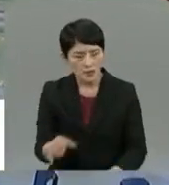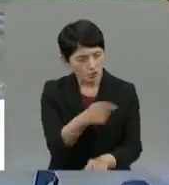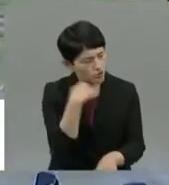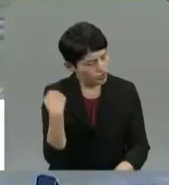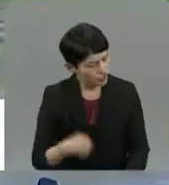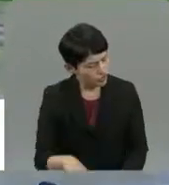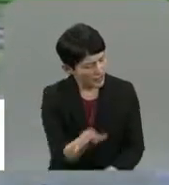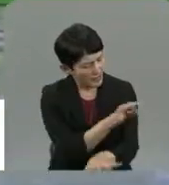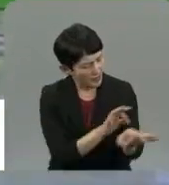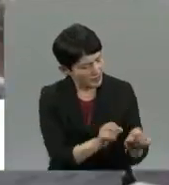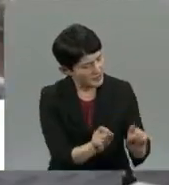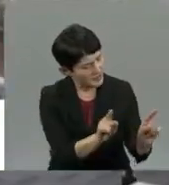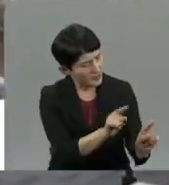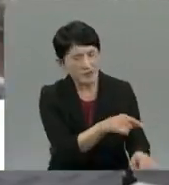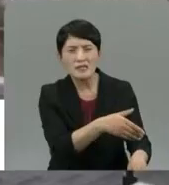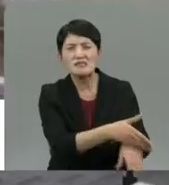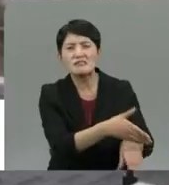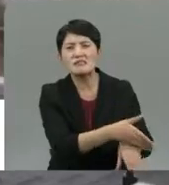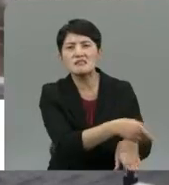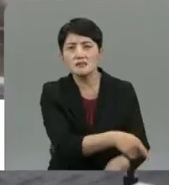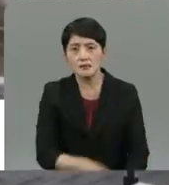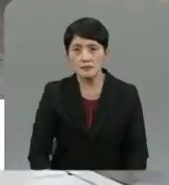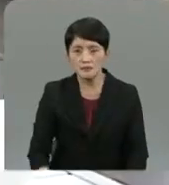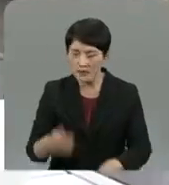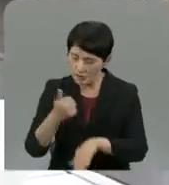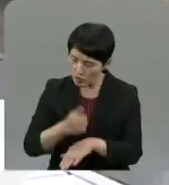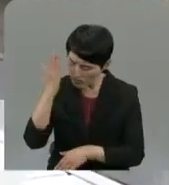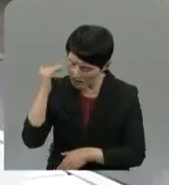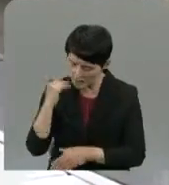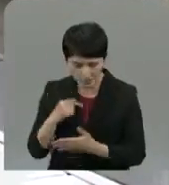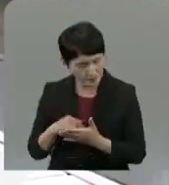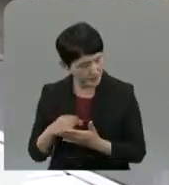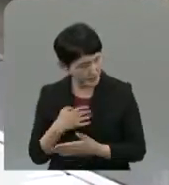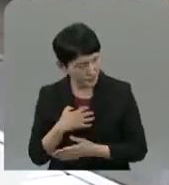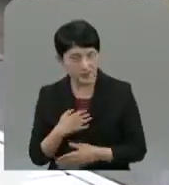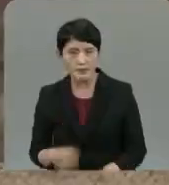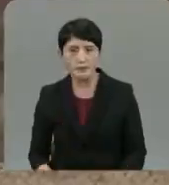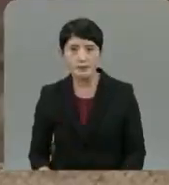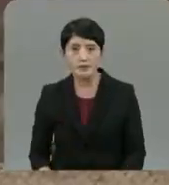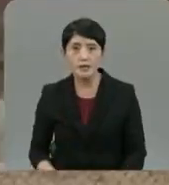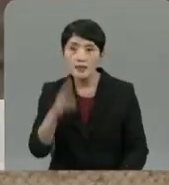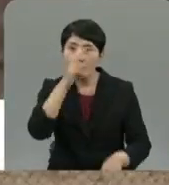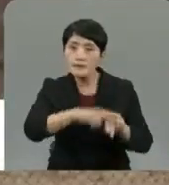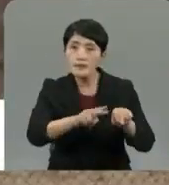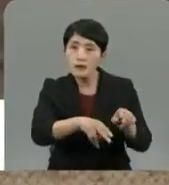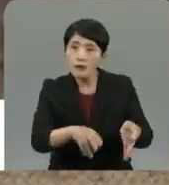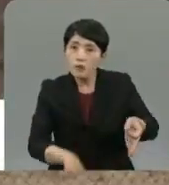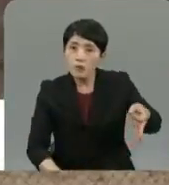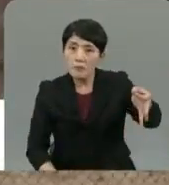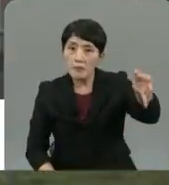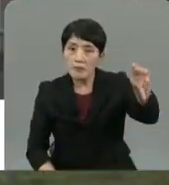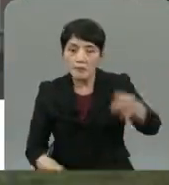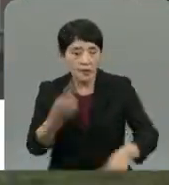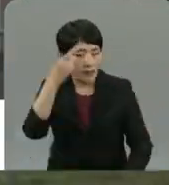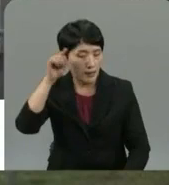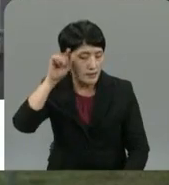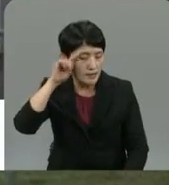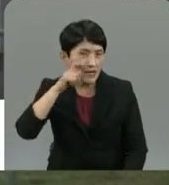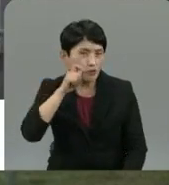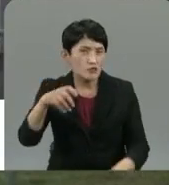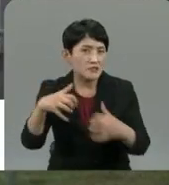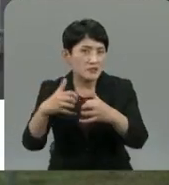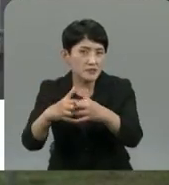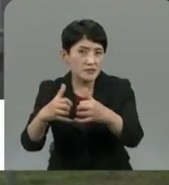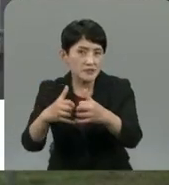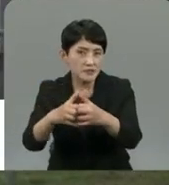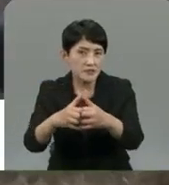в производственные мощности растут два месяца подряд Однако об устойчивым замедлении экономического спада